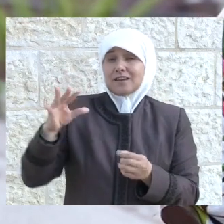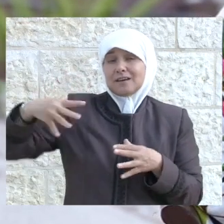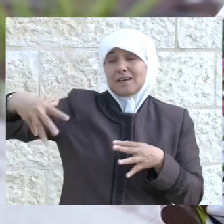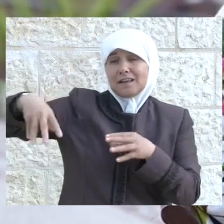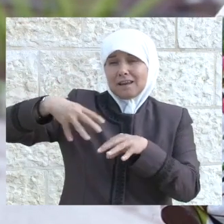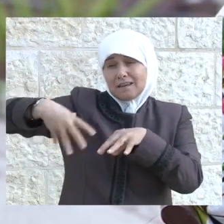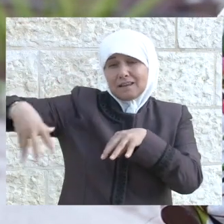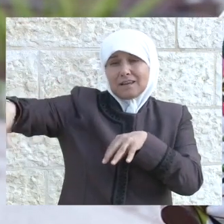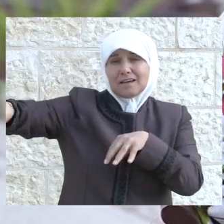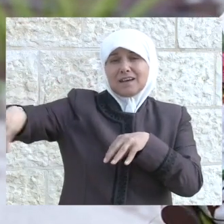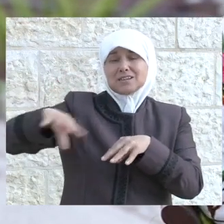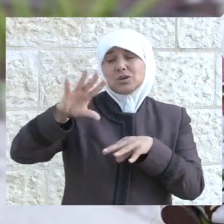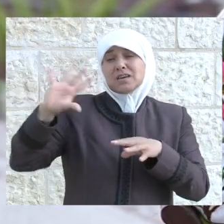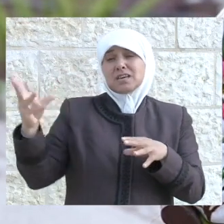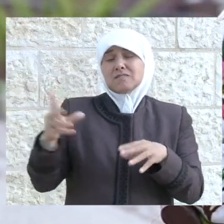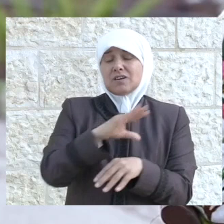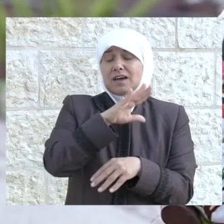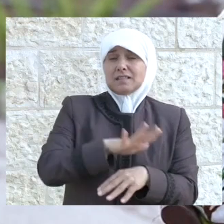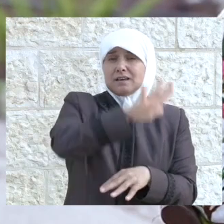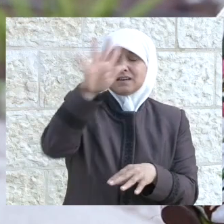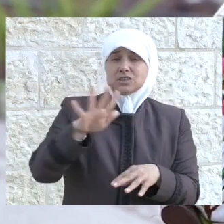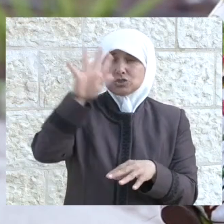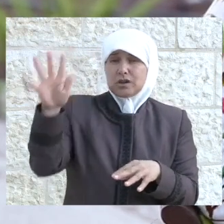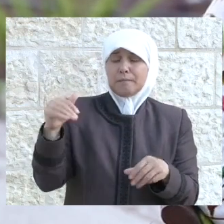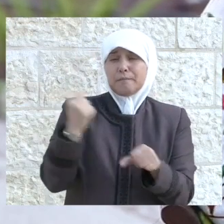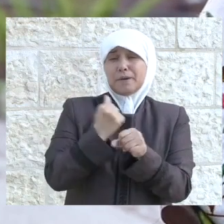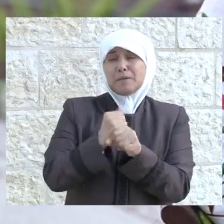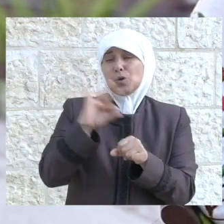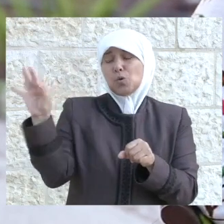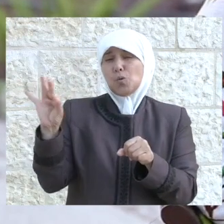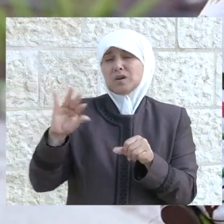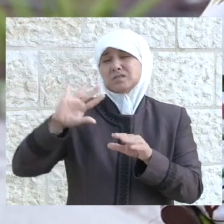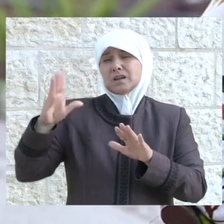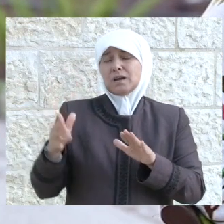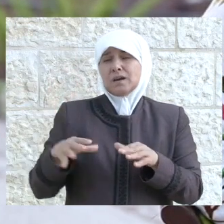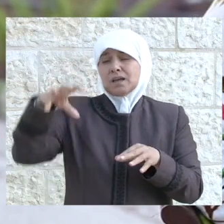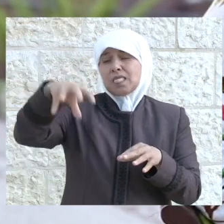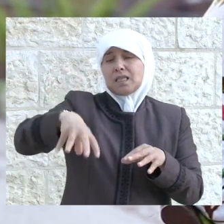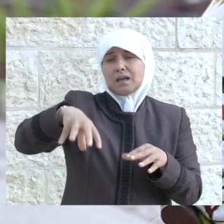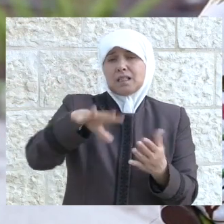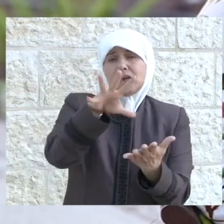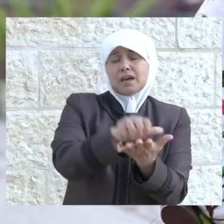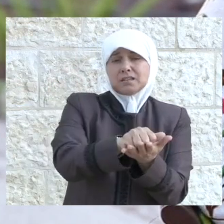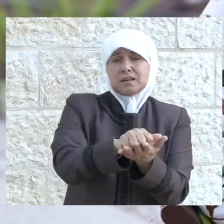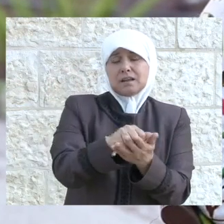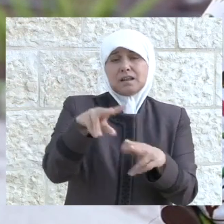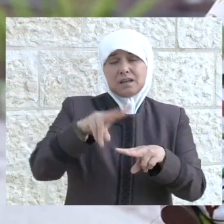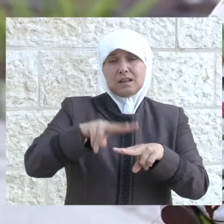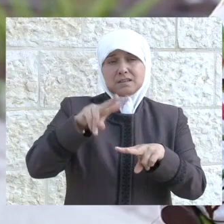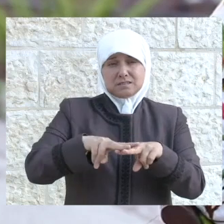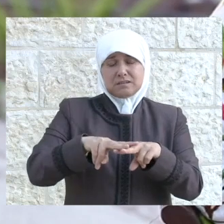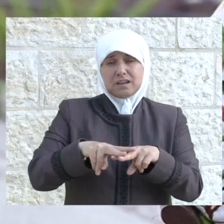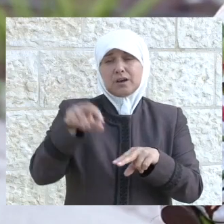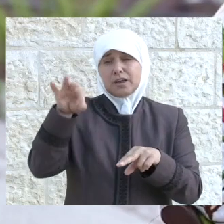بقدر ينجز، إنه كيف أنت عملت هيك؟ فأول ما تنقلهم لا إحنا أقوياء رغم الظروف الصعبة اللي منعيش فيها، إحنا عندنا